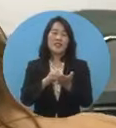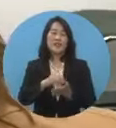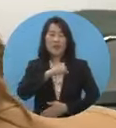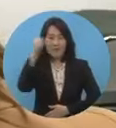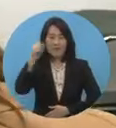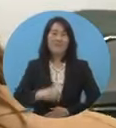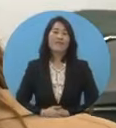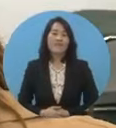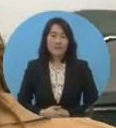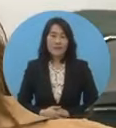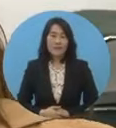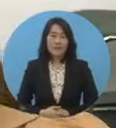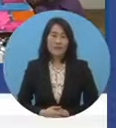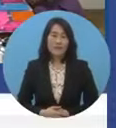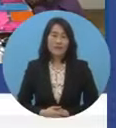성공했습니다